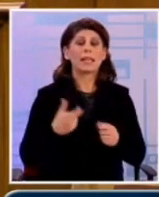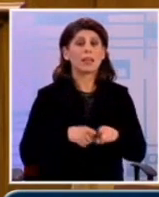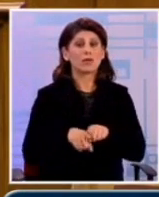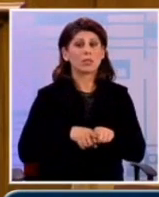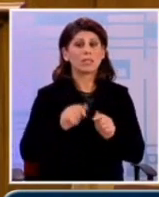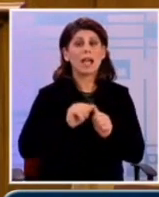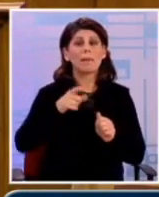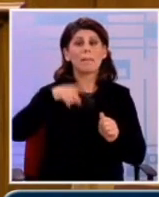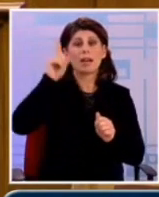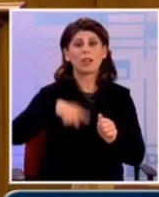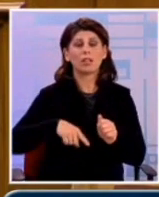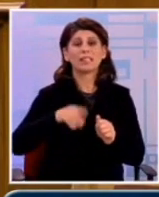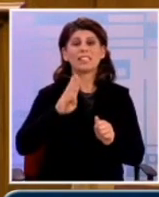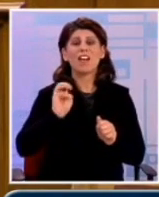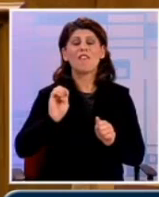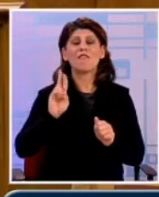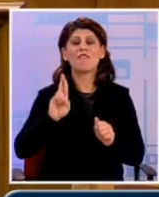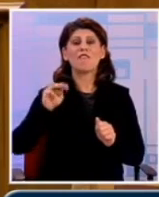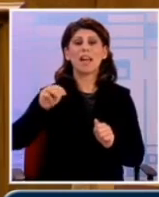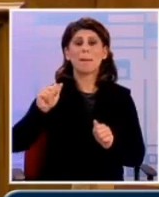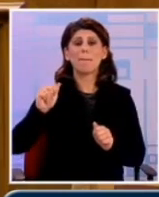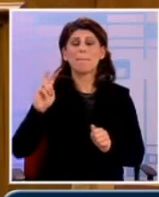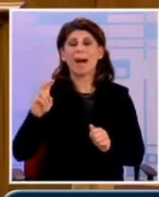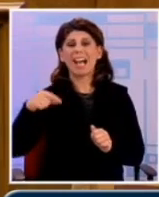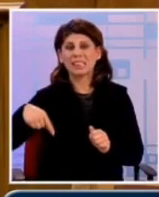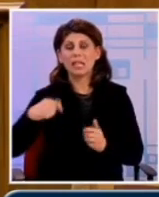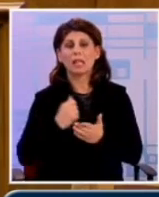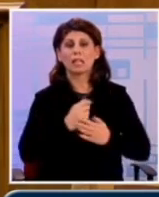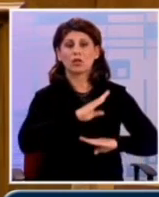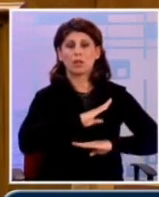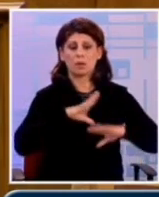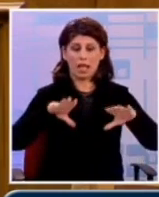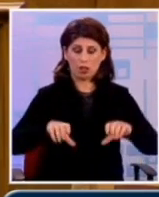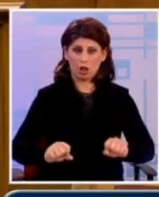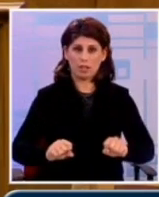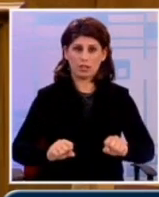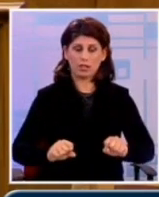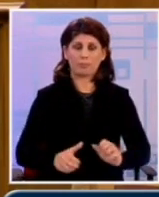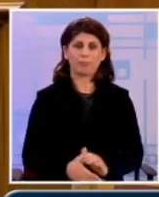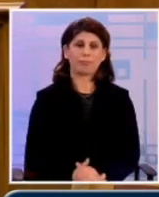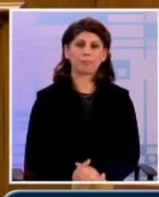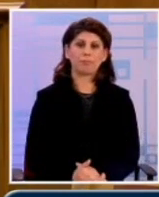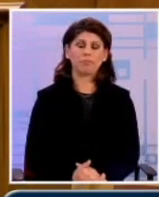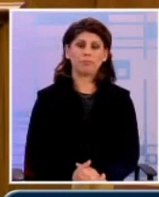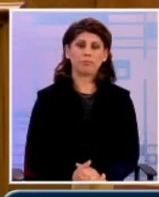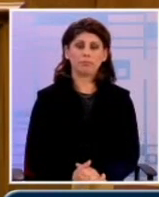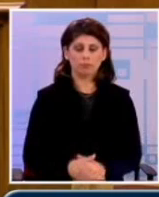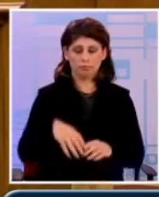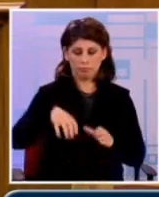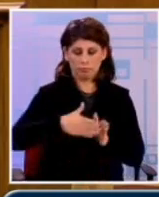τα ημερολόγια της Wehrmacht και των στρατευμάτων κατοχής την